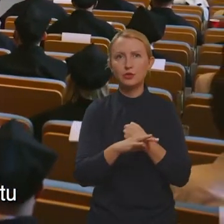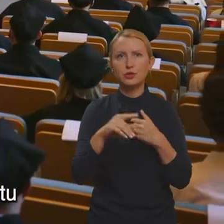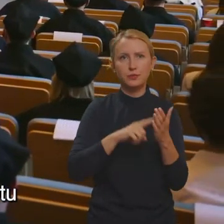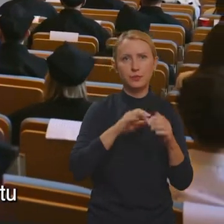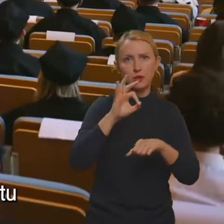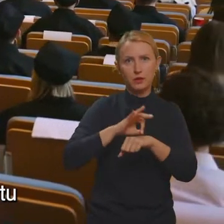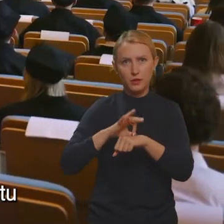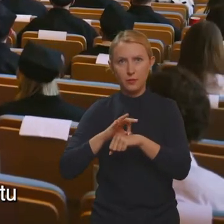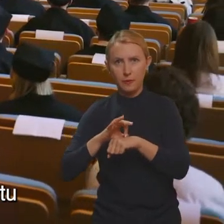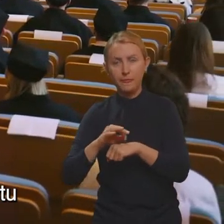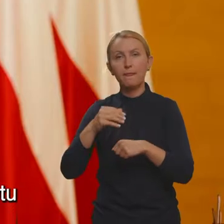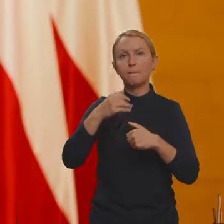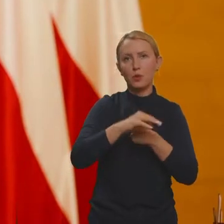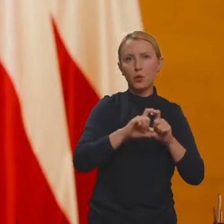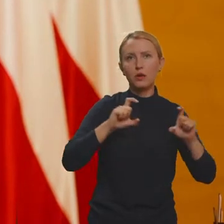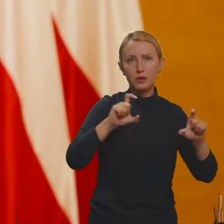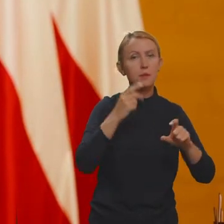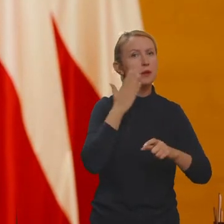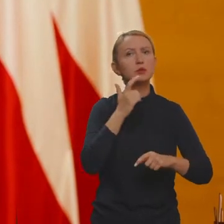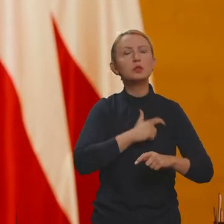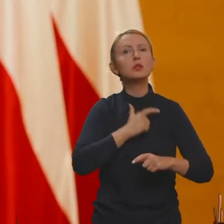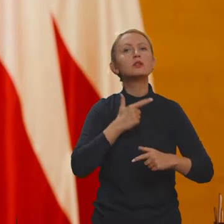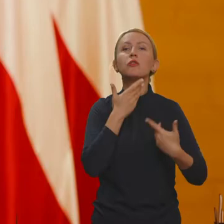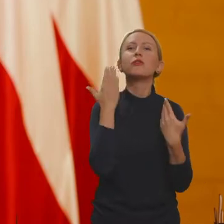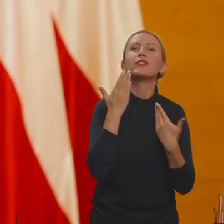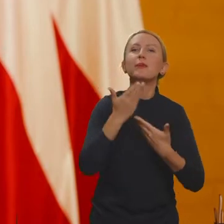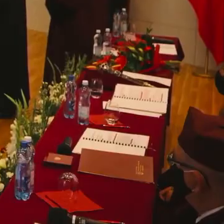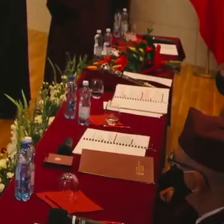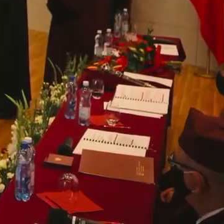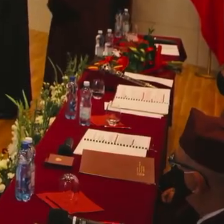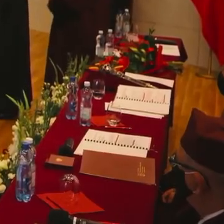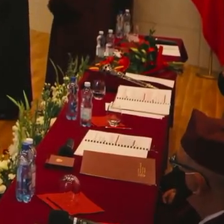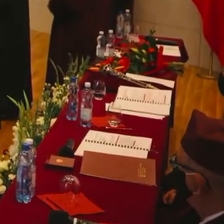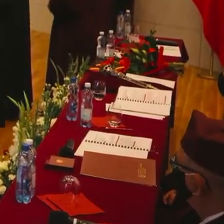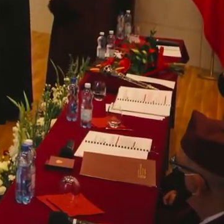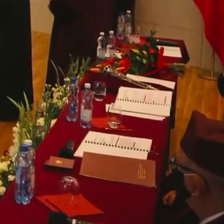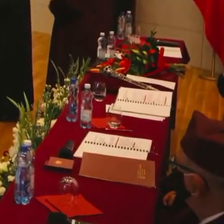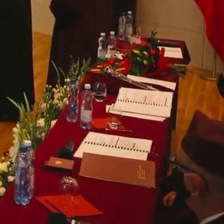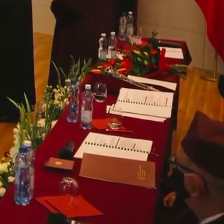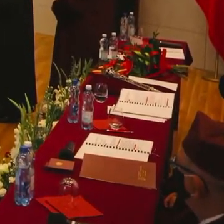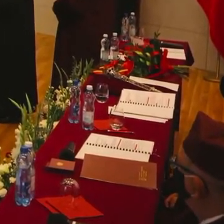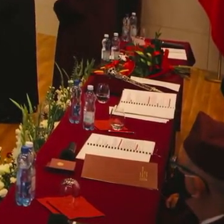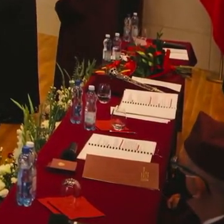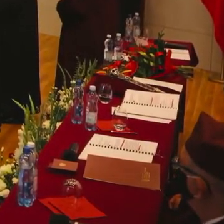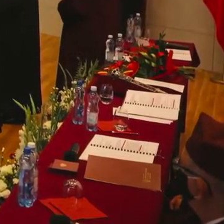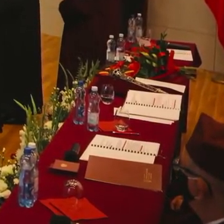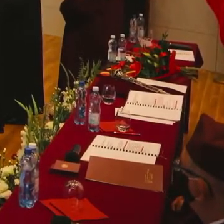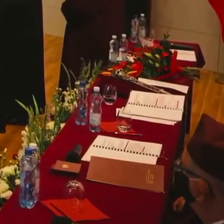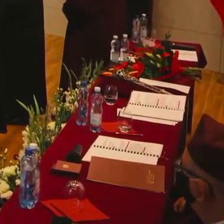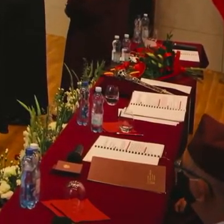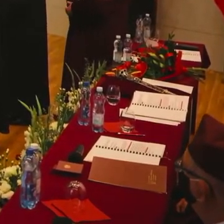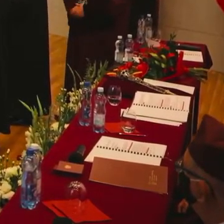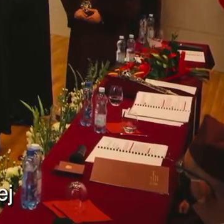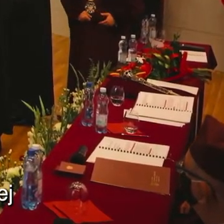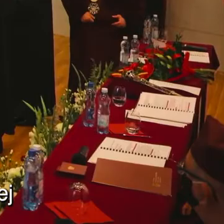całej społeczności Uniwersytetu bardzo serdecznie Was witam i gratuluję wyboru uczelni, która będzie Was kształcić według jak